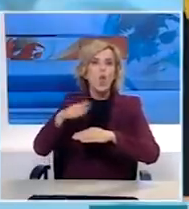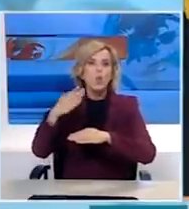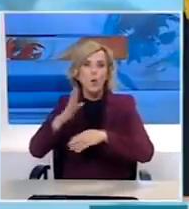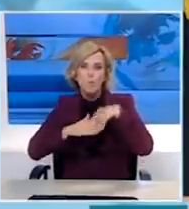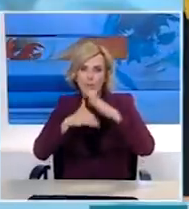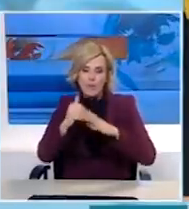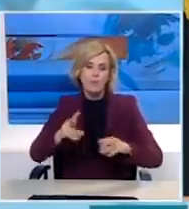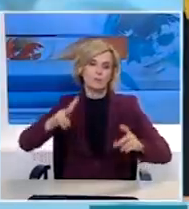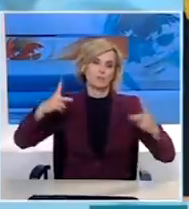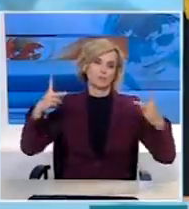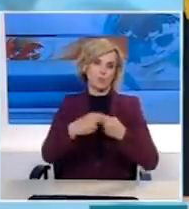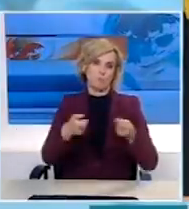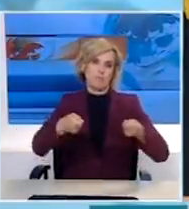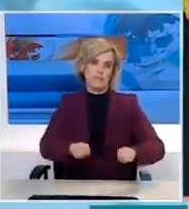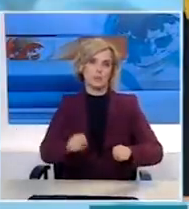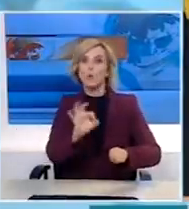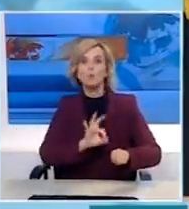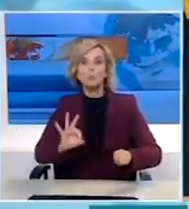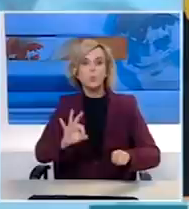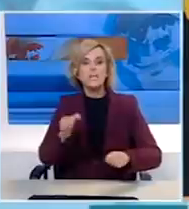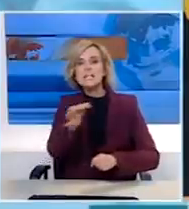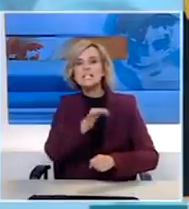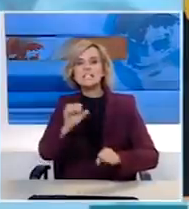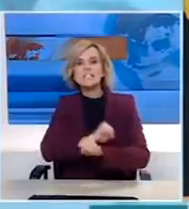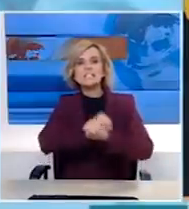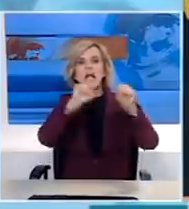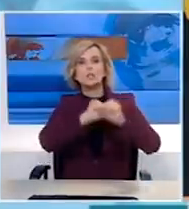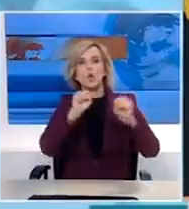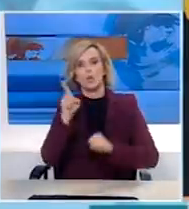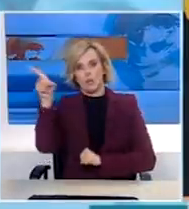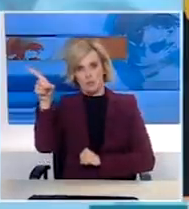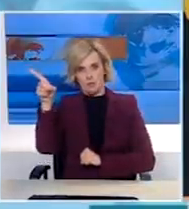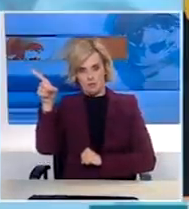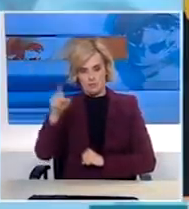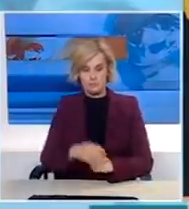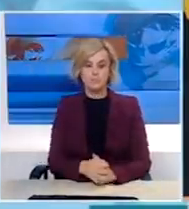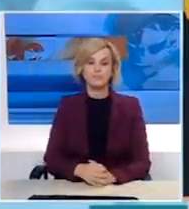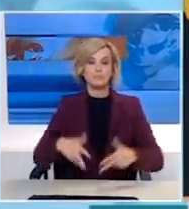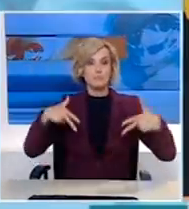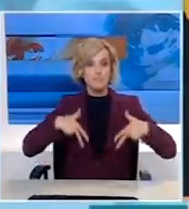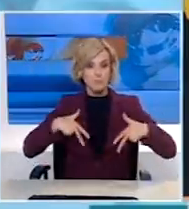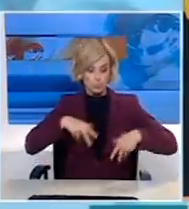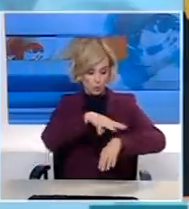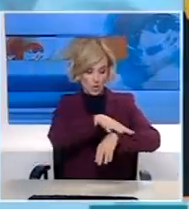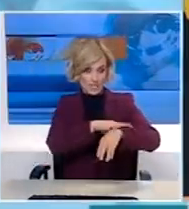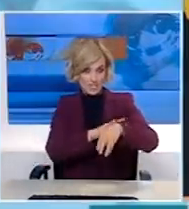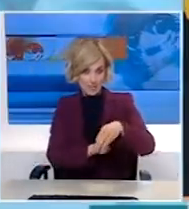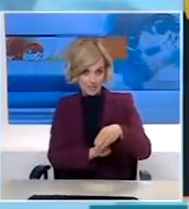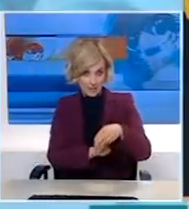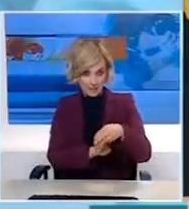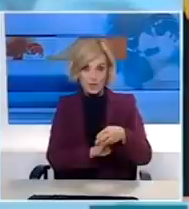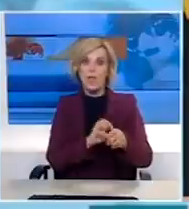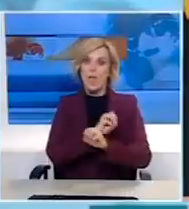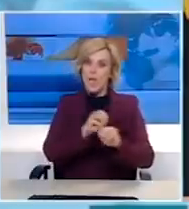εργοτάξια του νησιού της Σαντορίνης. Θα ήθελα επίσης να σας πληροφορήσω ότι το Υπουργείο Ναυτιλίας και Νησιωτικής Πολιτικής ενημερώθηκε